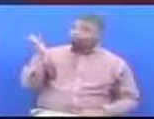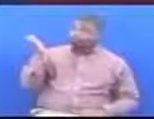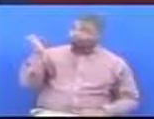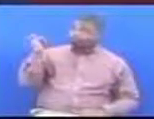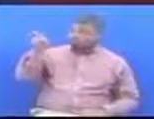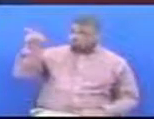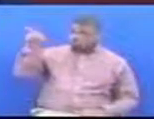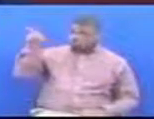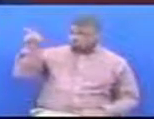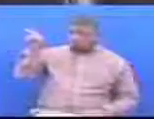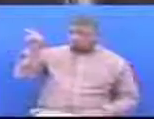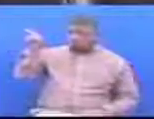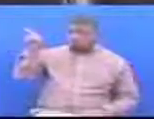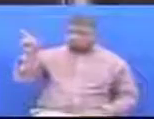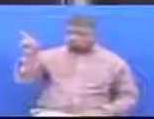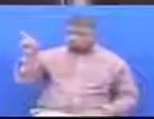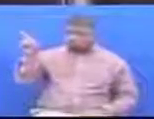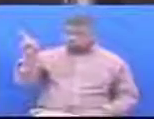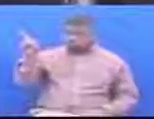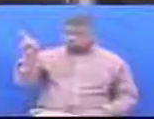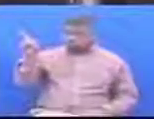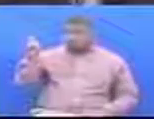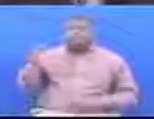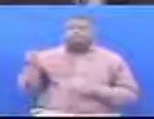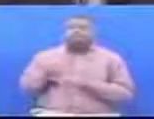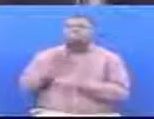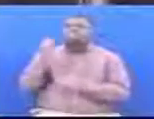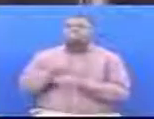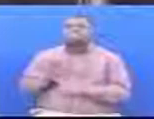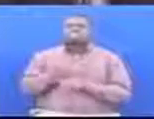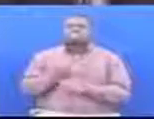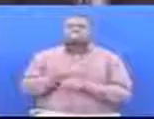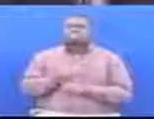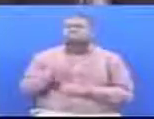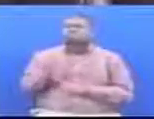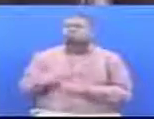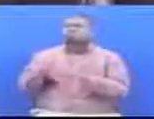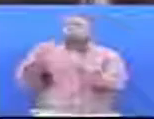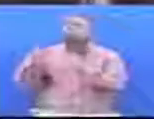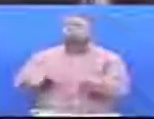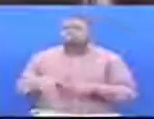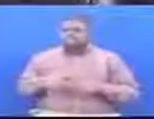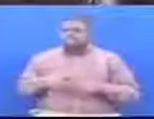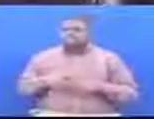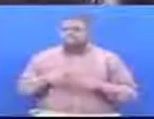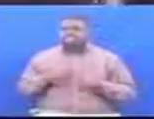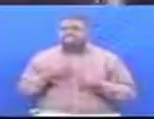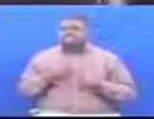Huyu ni mbunge ambaye alifanya kazi ya ubunge, alitumikia ubunge